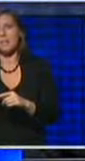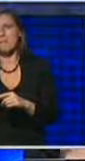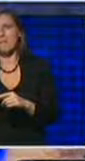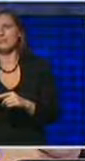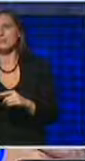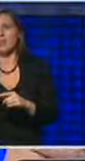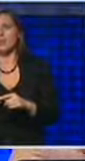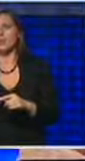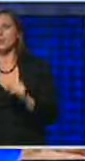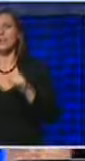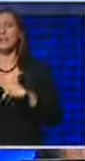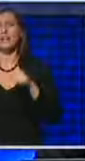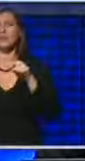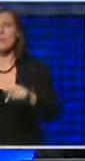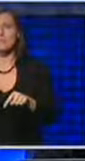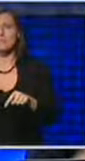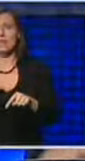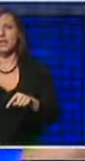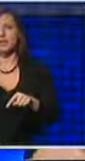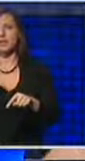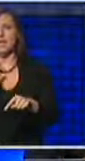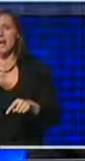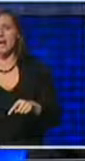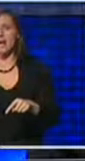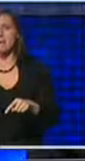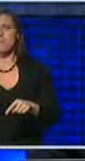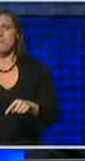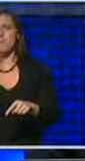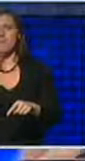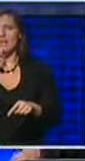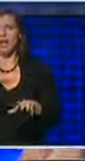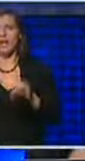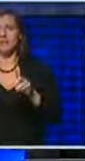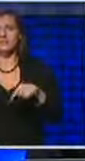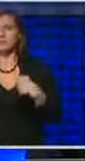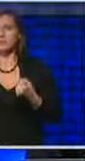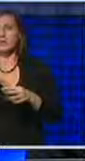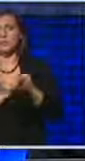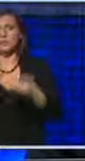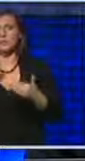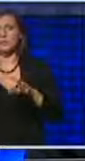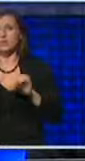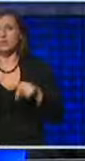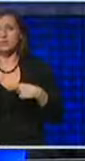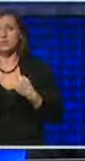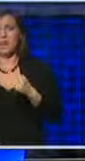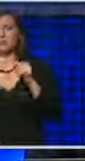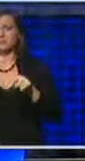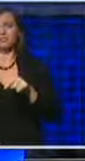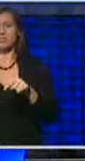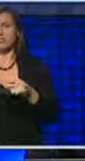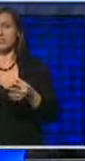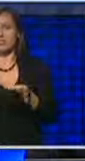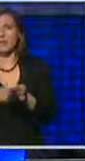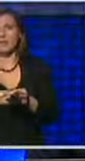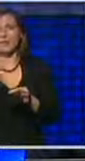értelemben a következő lépés az LP választás, az országgyűlési választás után nem jelentette igazából a következő lépcsőfokot